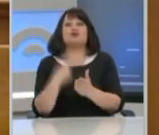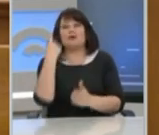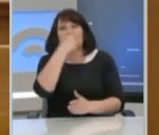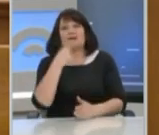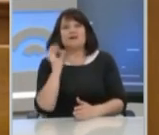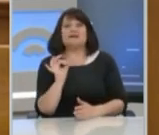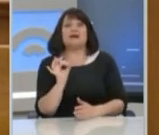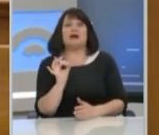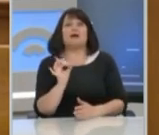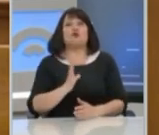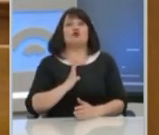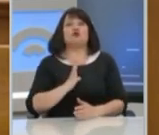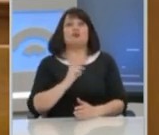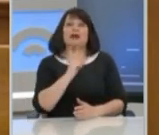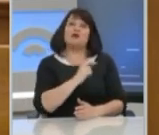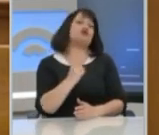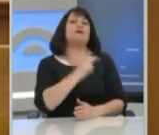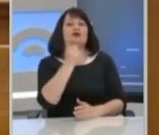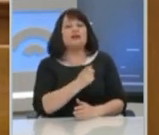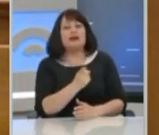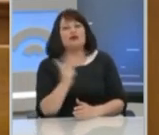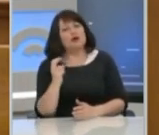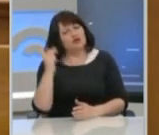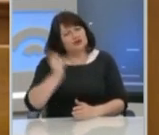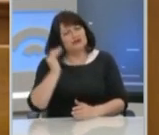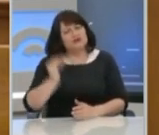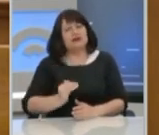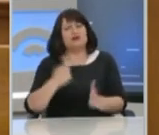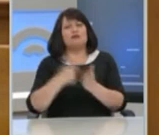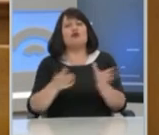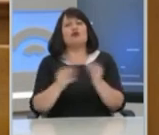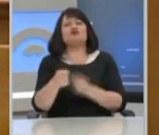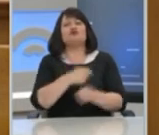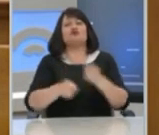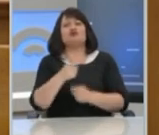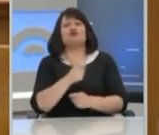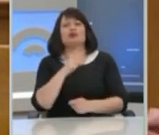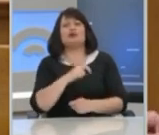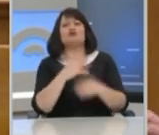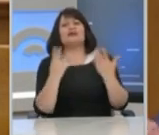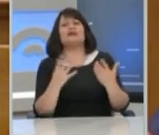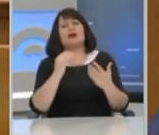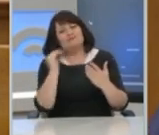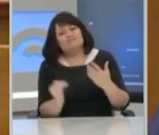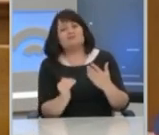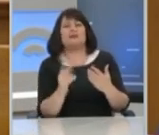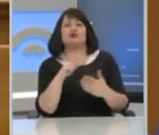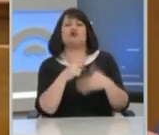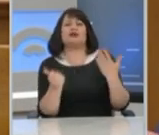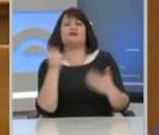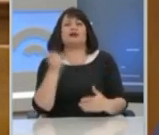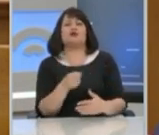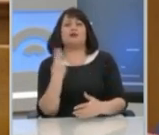στο 20%. 461 εκατομμύρια για τη μείωση του φόρου επιχειρήσεων από το 29% στο 26%.